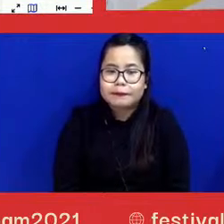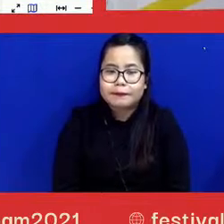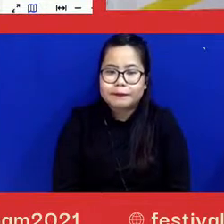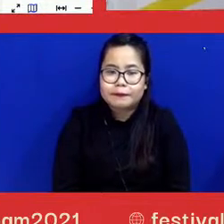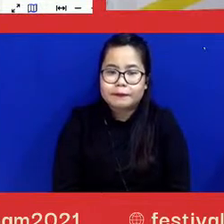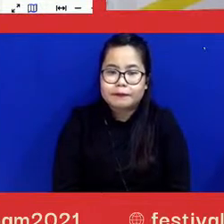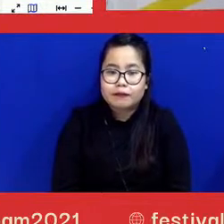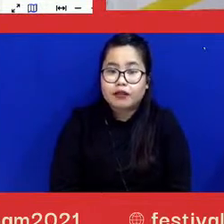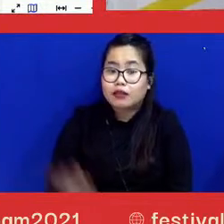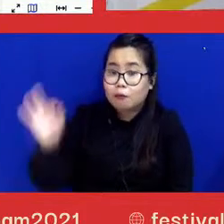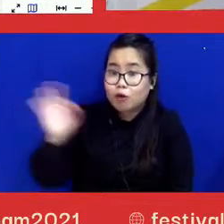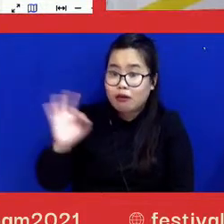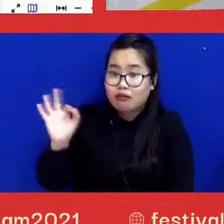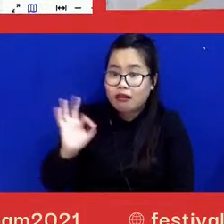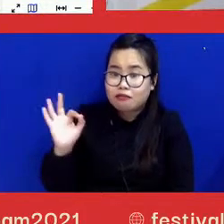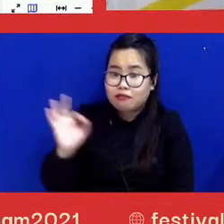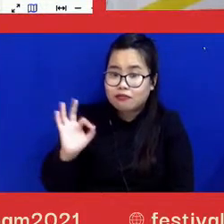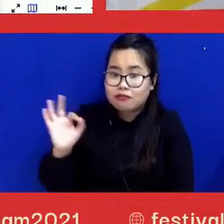Belum ada?